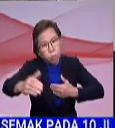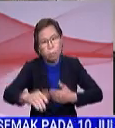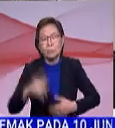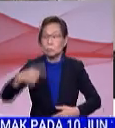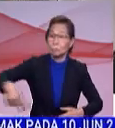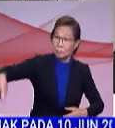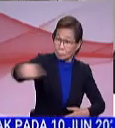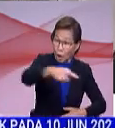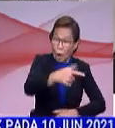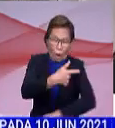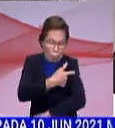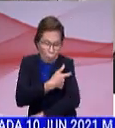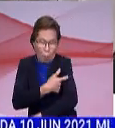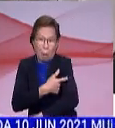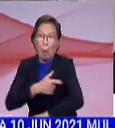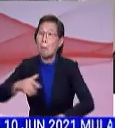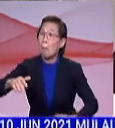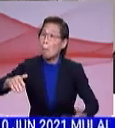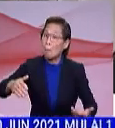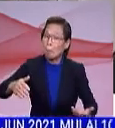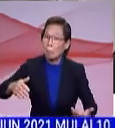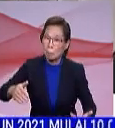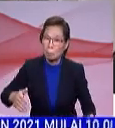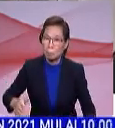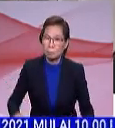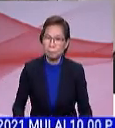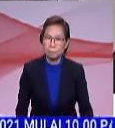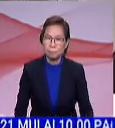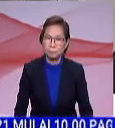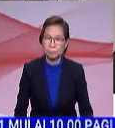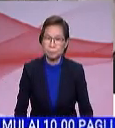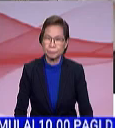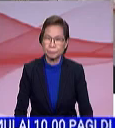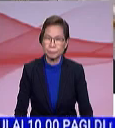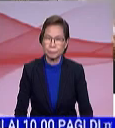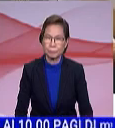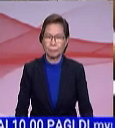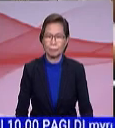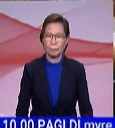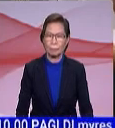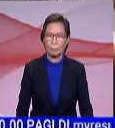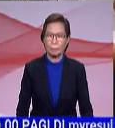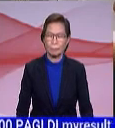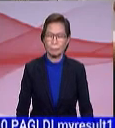vaksin yang mungkin masih lagi apa kita panggil